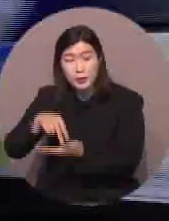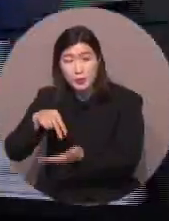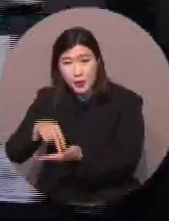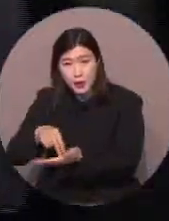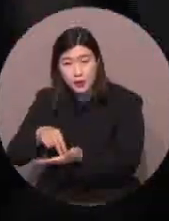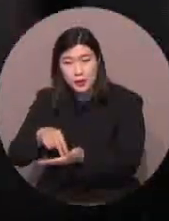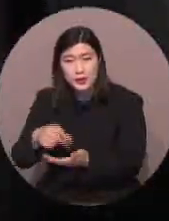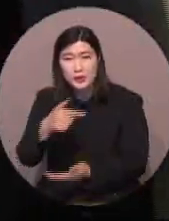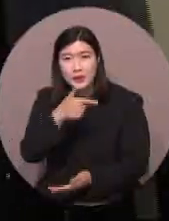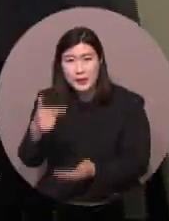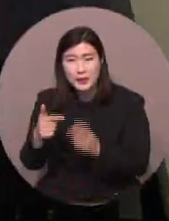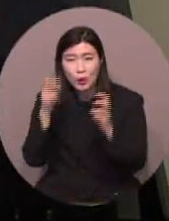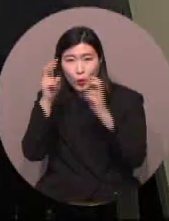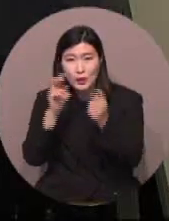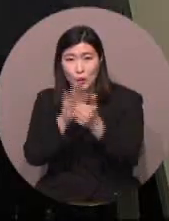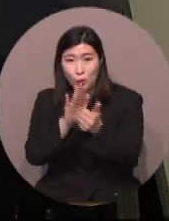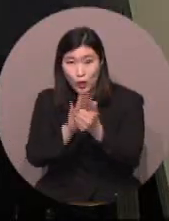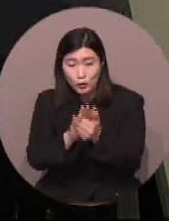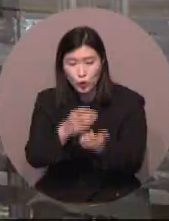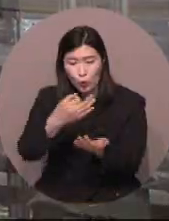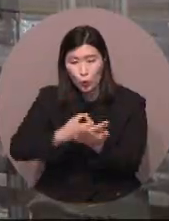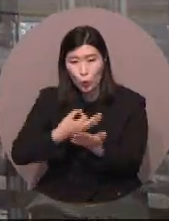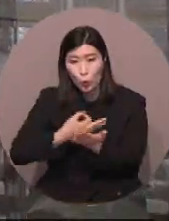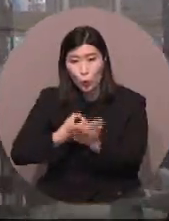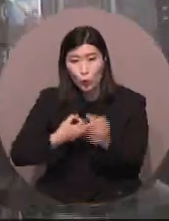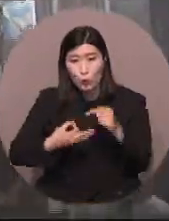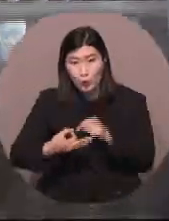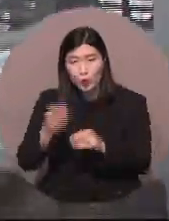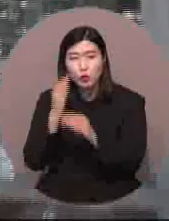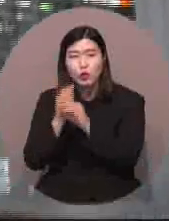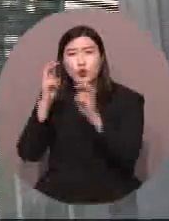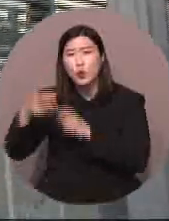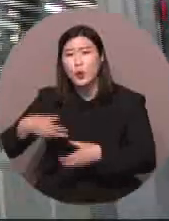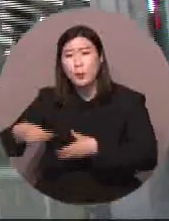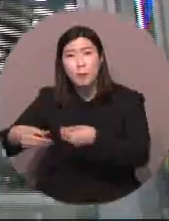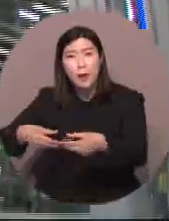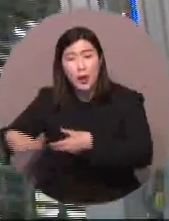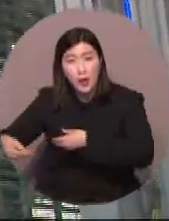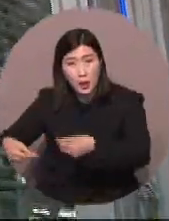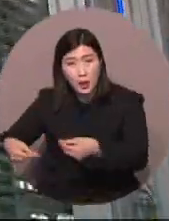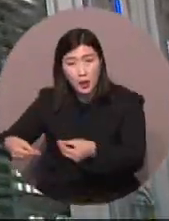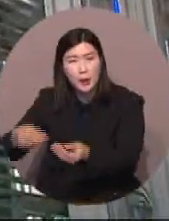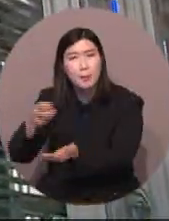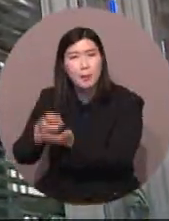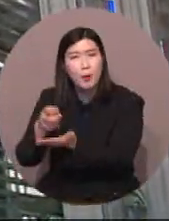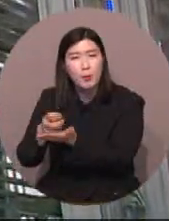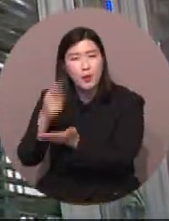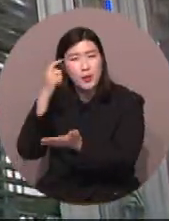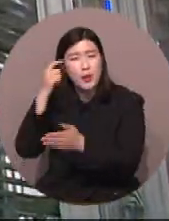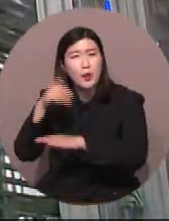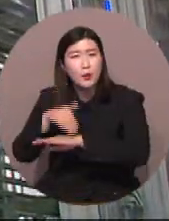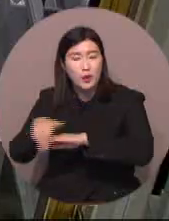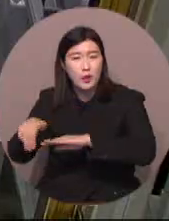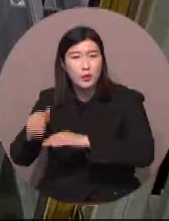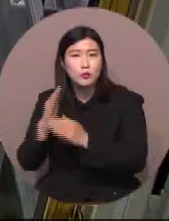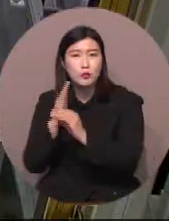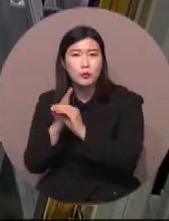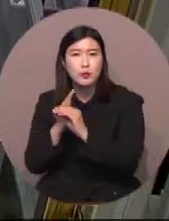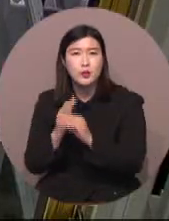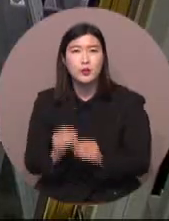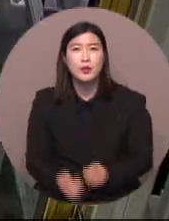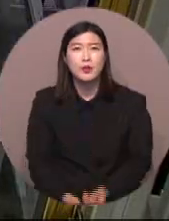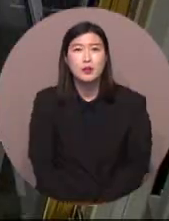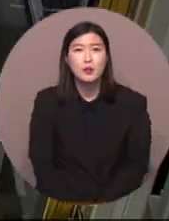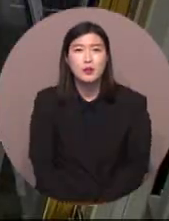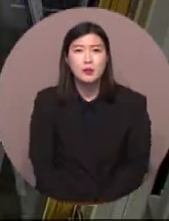후보는 디스플레이 철강 등을 중심으로 한 대기업 수출확대 중소기업 수출 금융지원 으로 무역수지